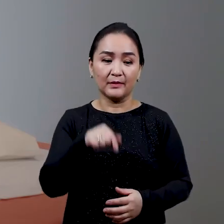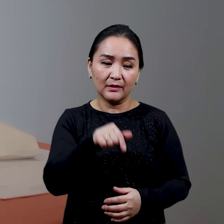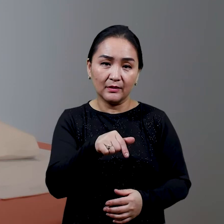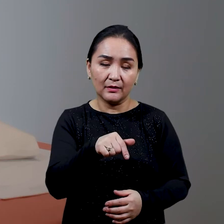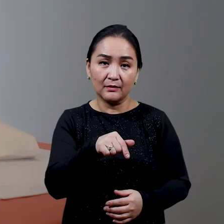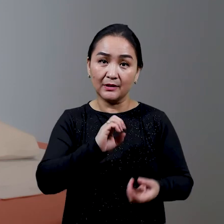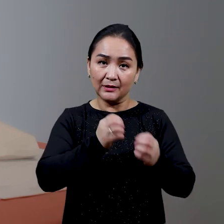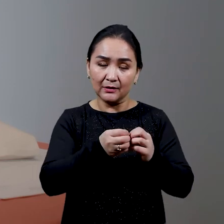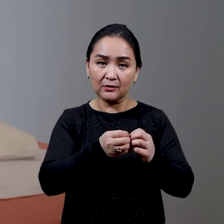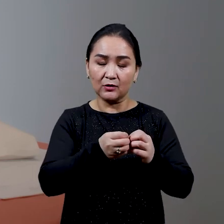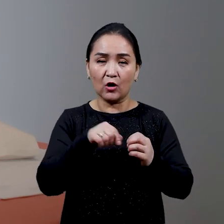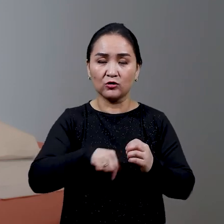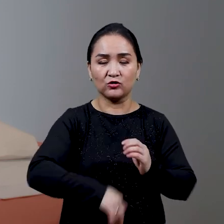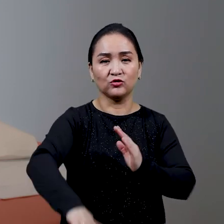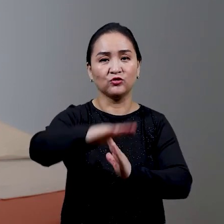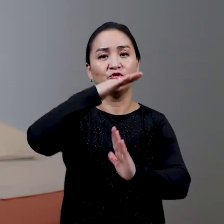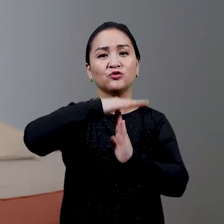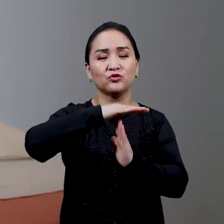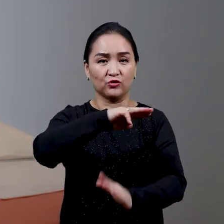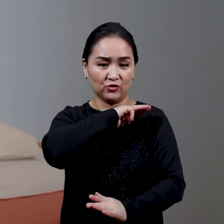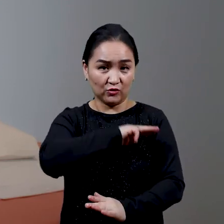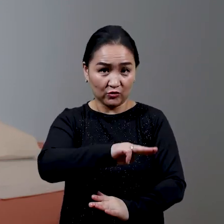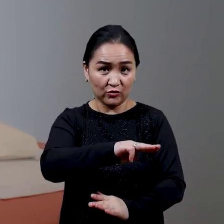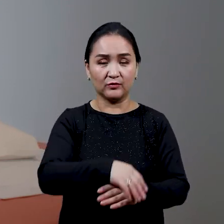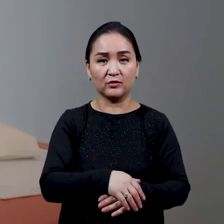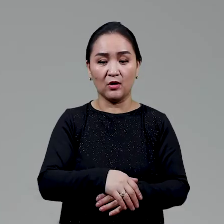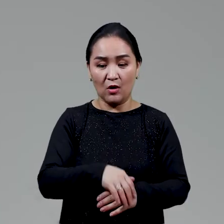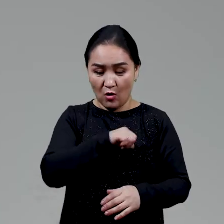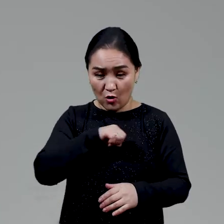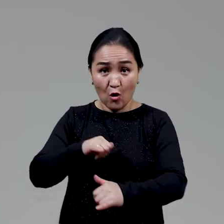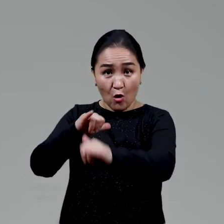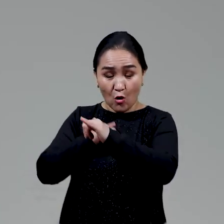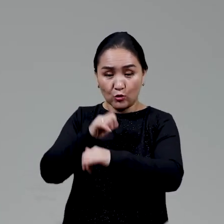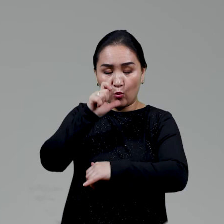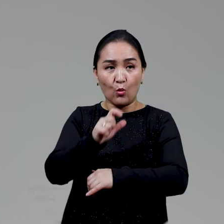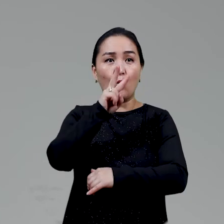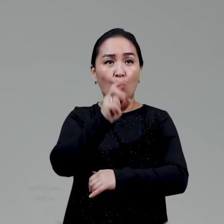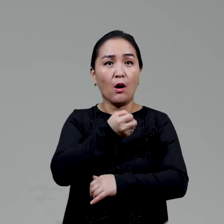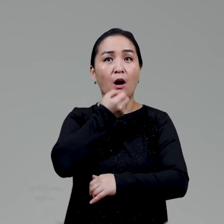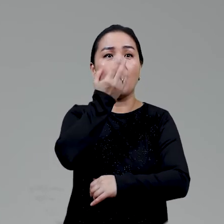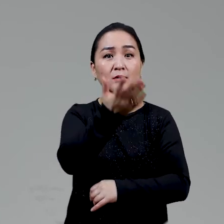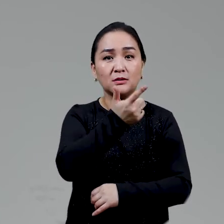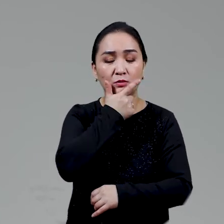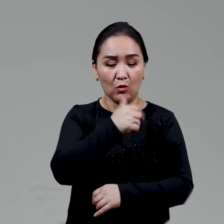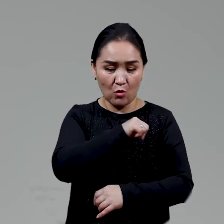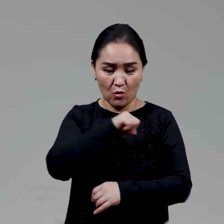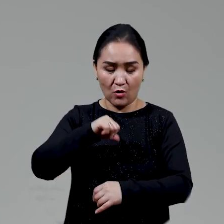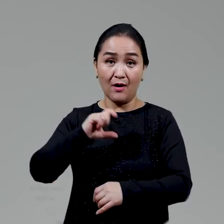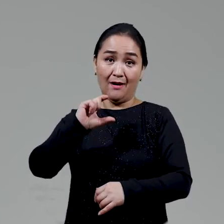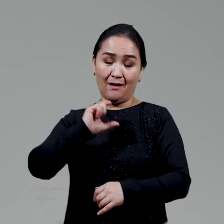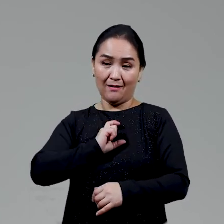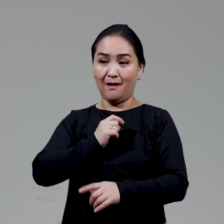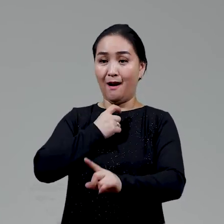Энэ мэт ийм үйлдэлийг таслан зогсоохын тулд даван туулагч өөрөө хэдий үгээ хэлжтэй өөрийнхөө эрхийг